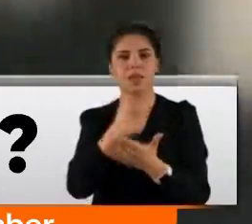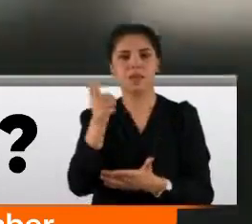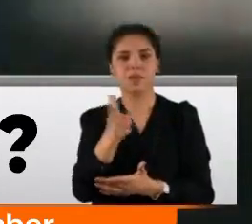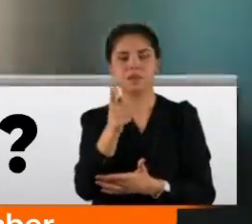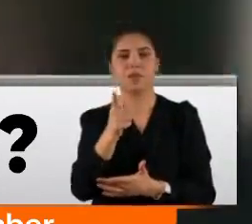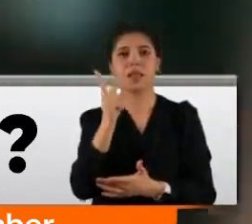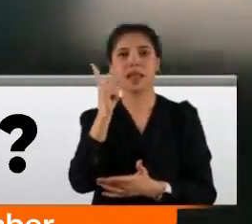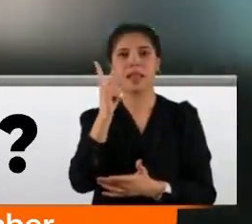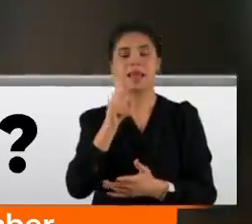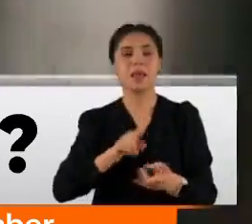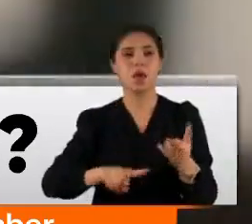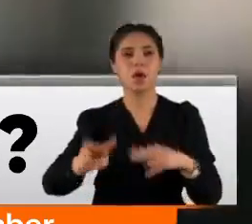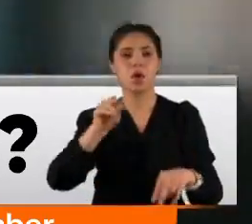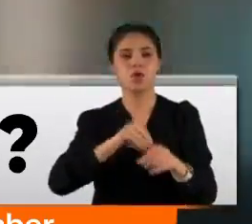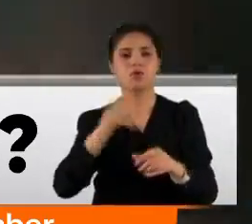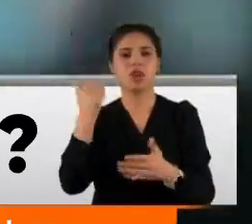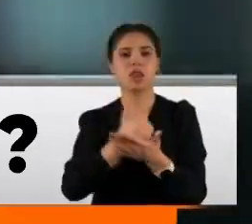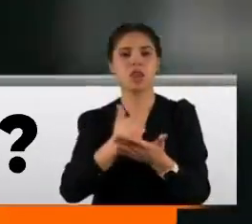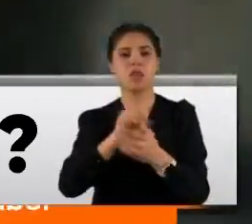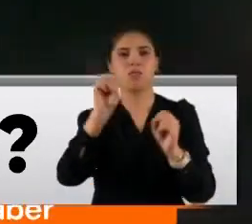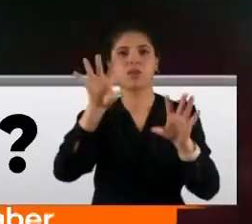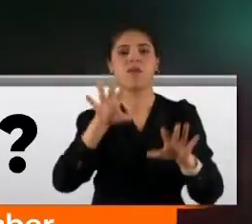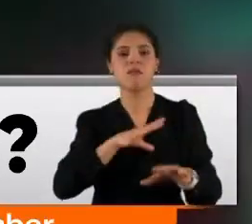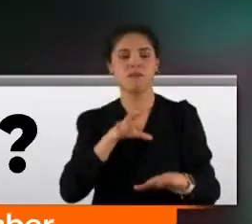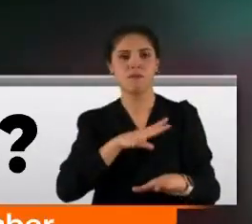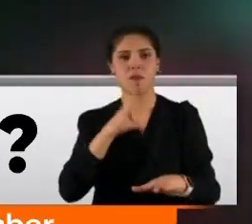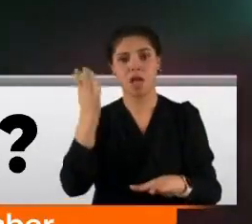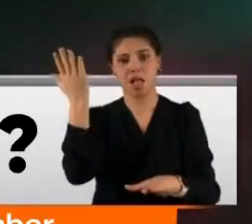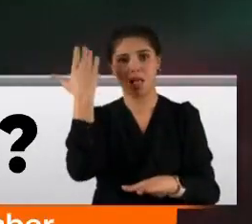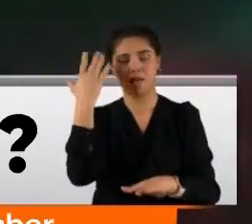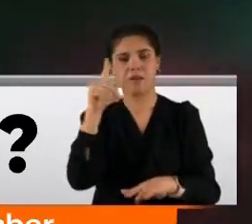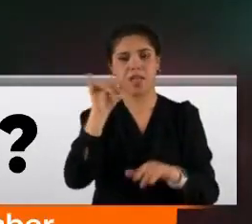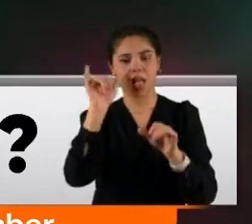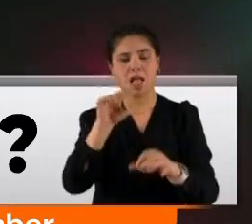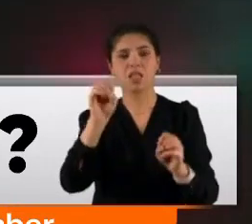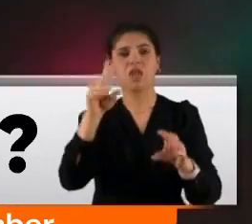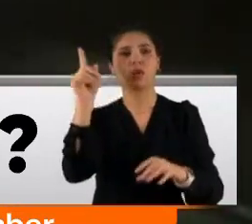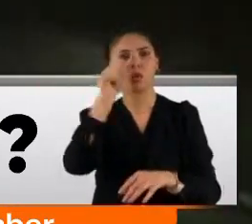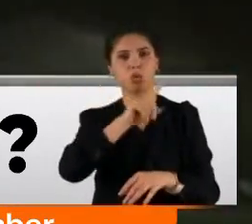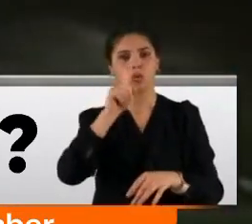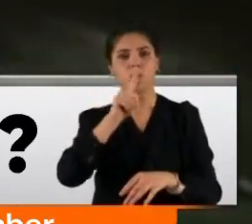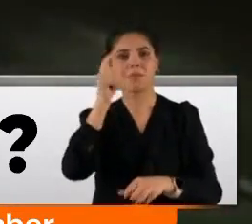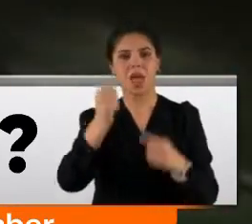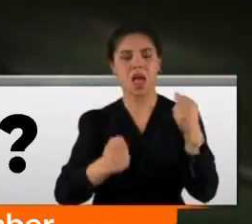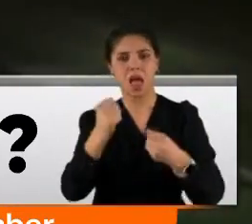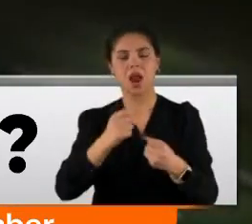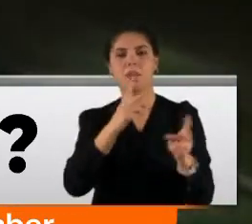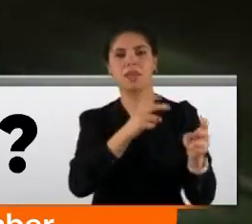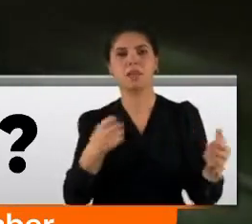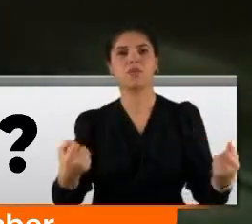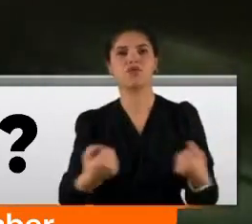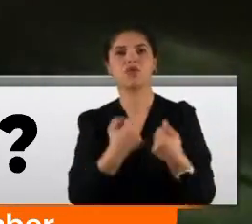iki yön içinde yeşil ışık yandığı görülüyor. Hatta birkaç ay önce de aynı sinyal hatası sebebiyle bir araçla